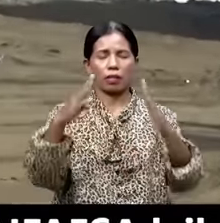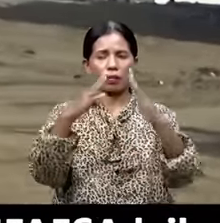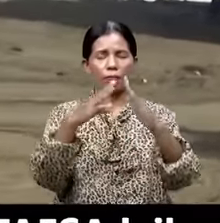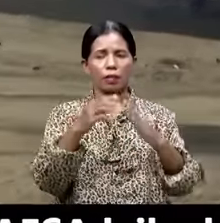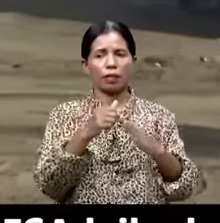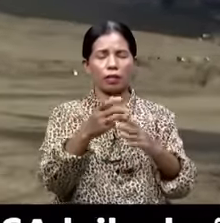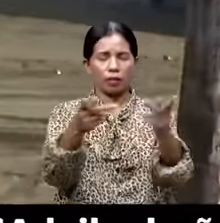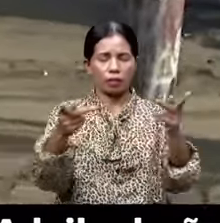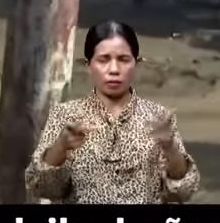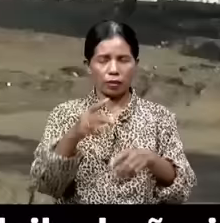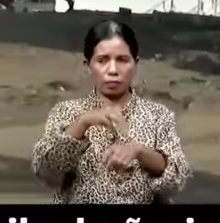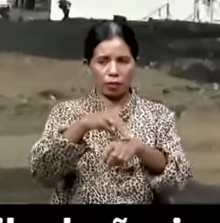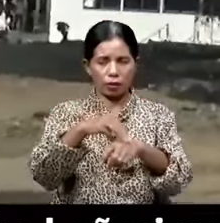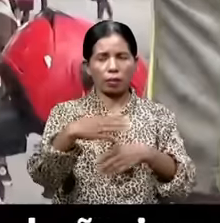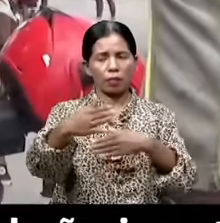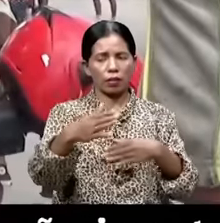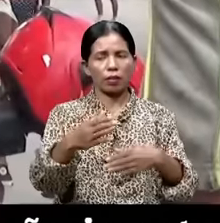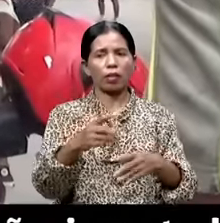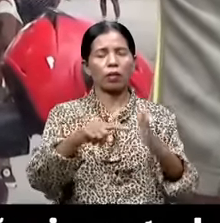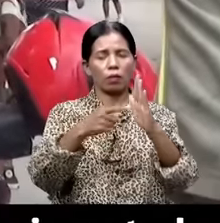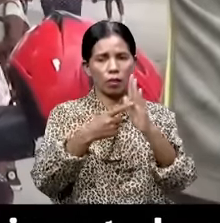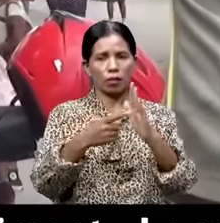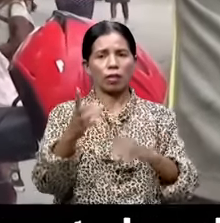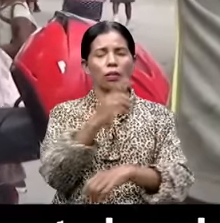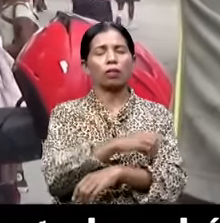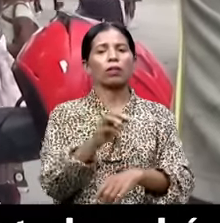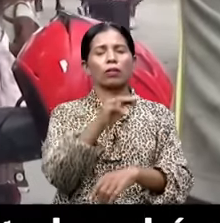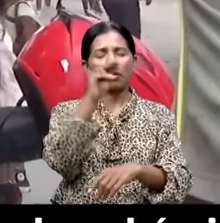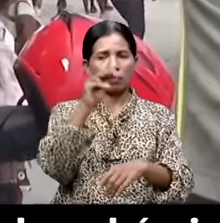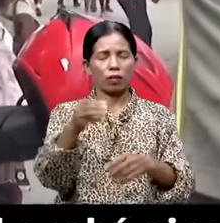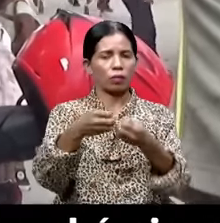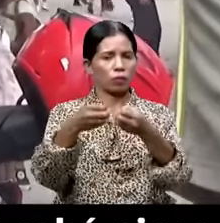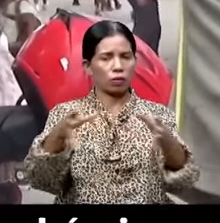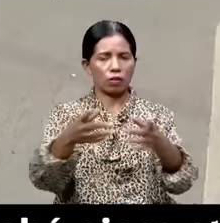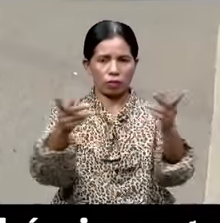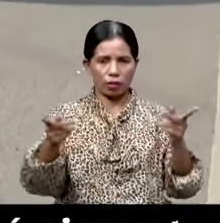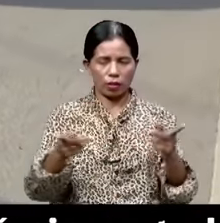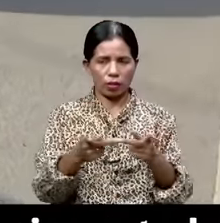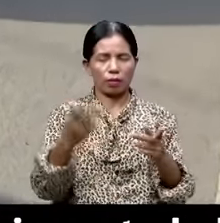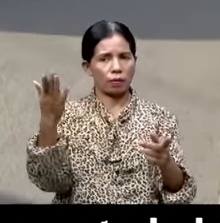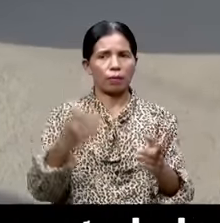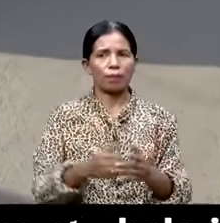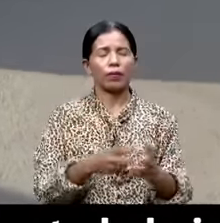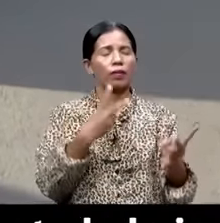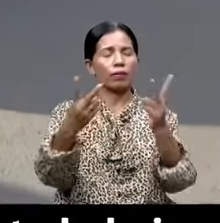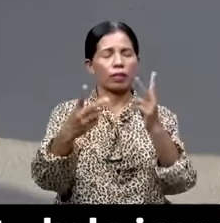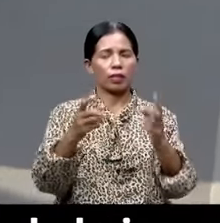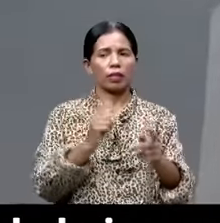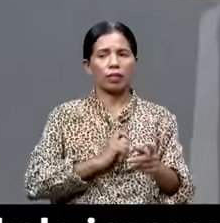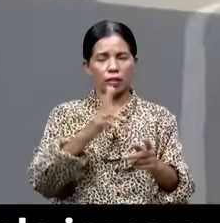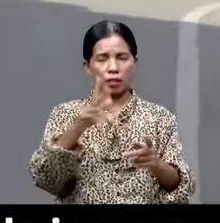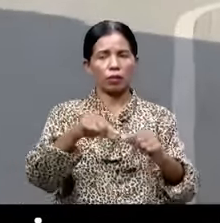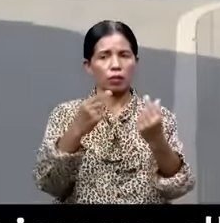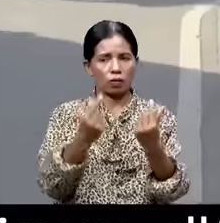bayru pamerang abis itu kotor pemesa ohin to siguna apri hamam fati iba hafuin visita estas tolu equipa conjunta